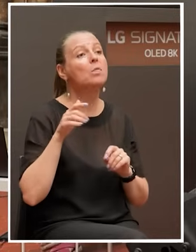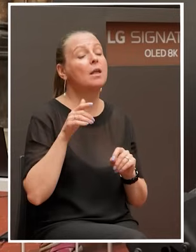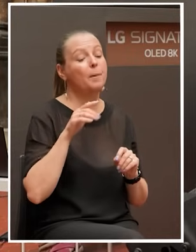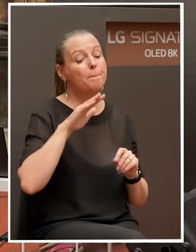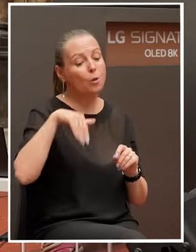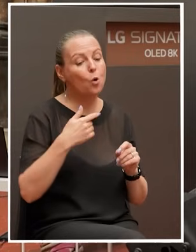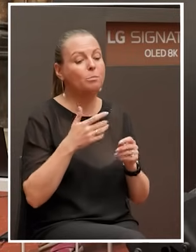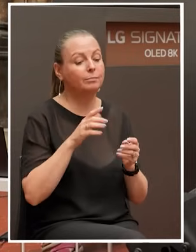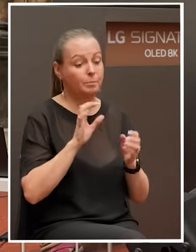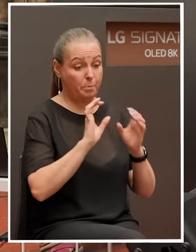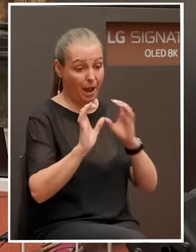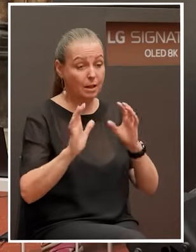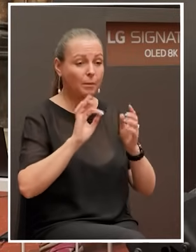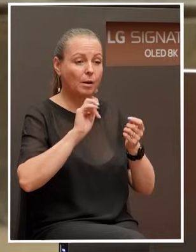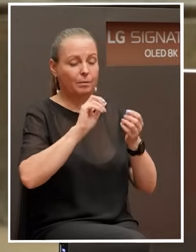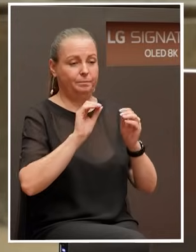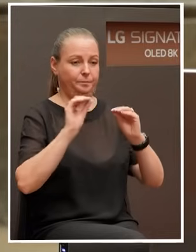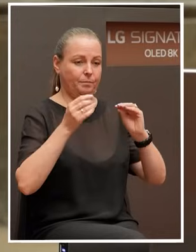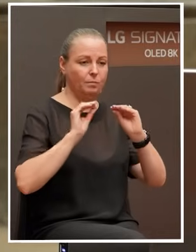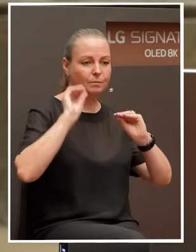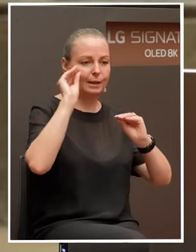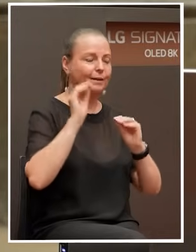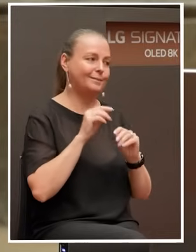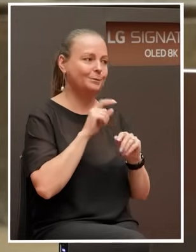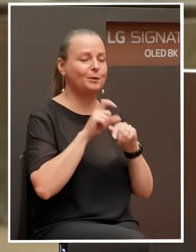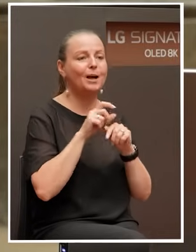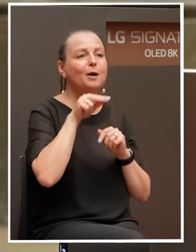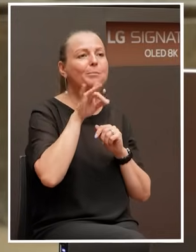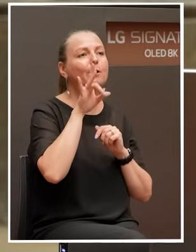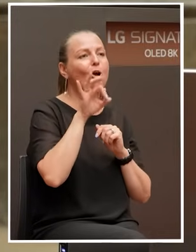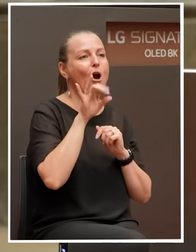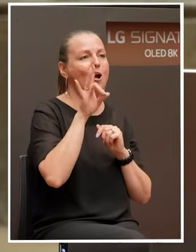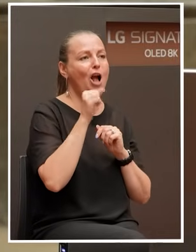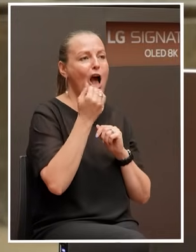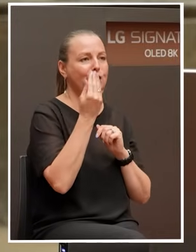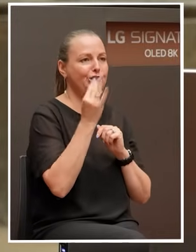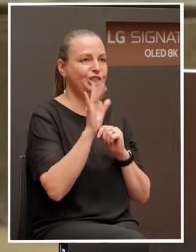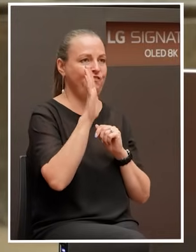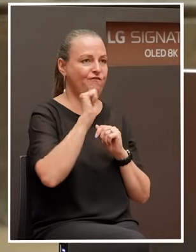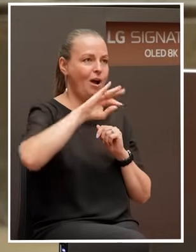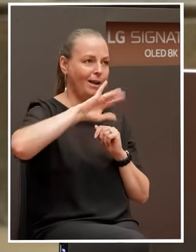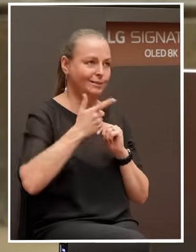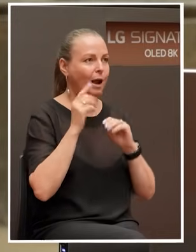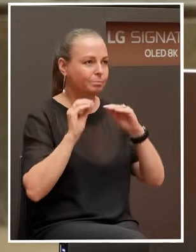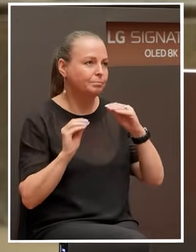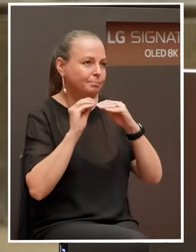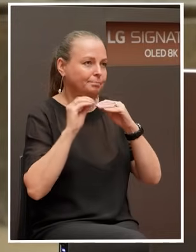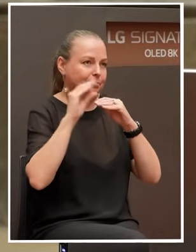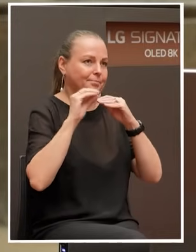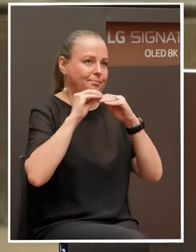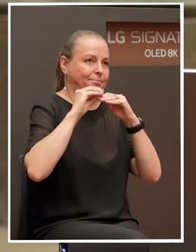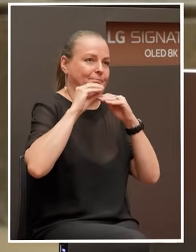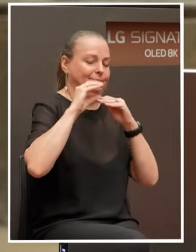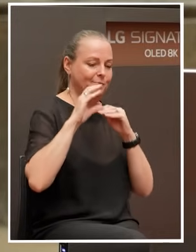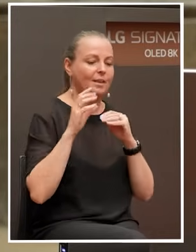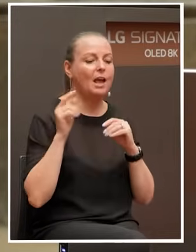будет усложнять, проращивать их. Я это слово не случайно употребляю. и как он